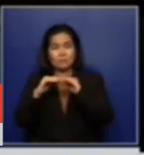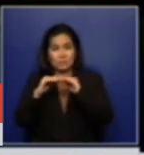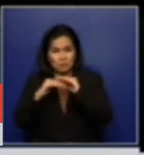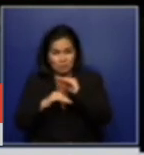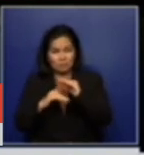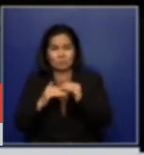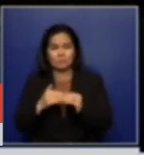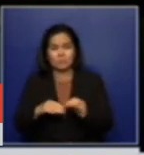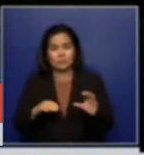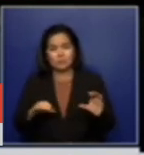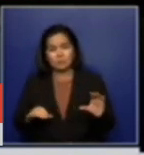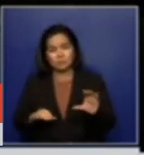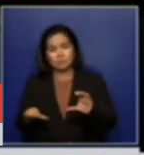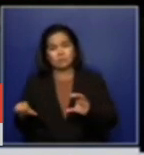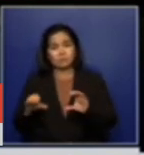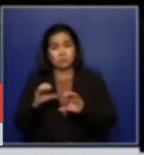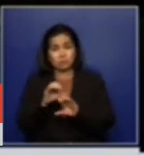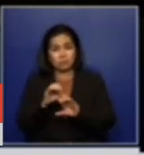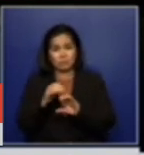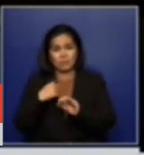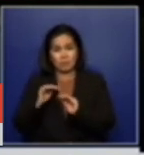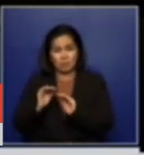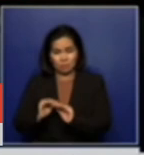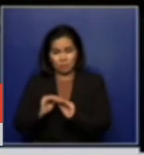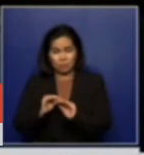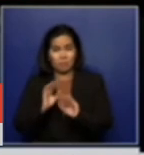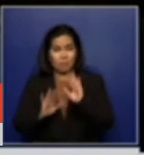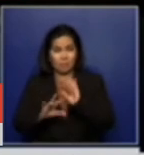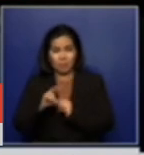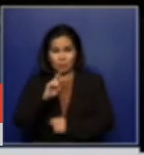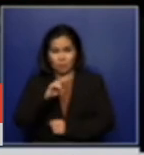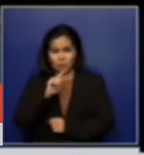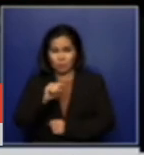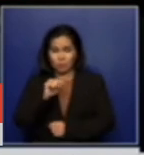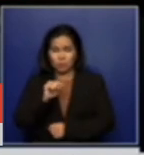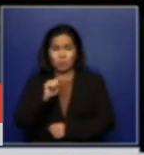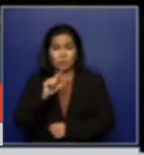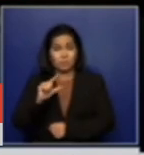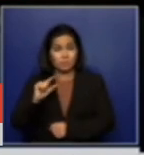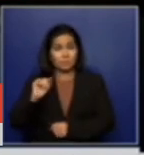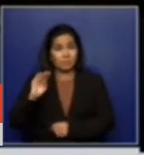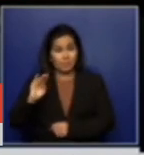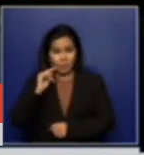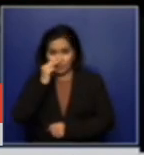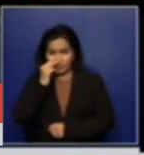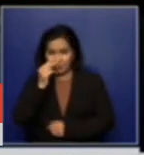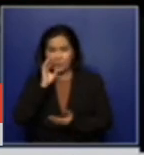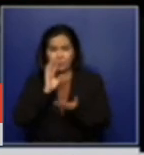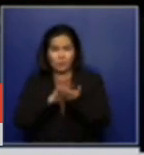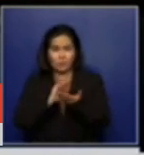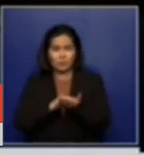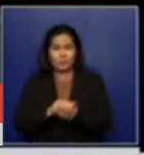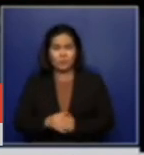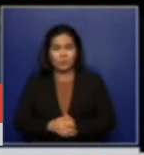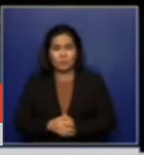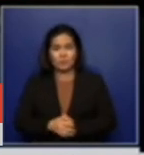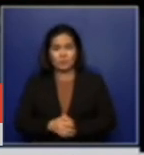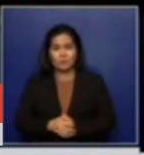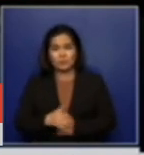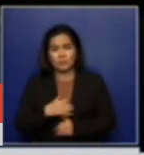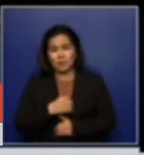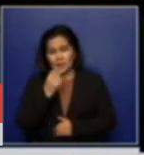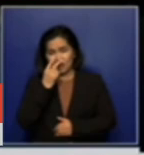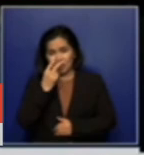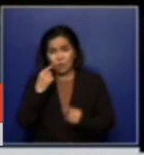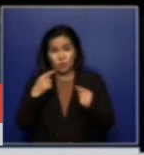เก็บไว้อยู่ถึง2จุดล้านล้านนะครับถ้าท่านประธานดูมันตัวเล็กเป็นนิดหนึ่งแต่ว่าอันนี้ผมเพียงแต่อยากแสดงเห็นอ